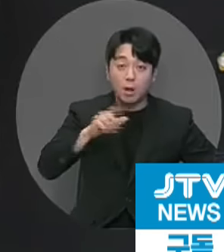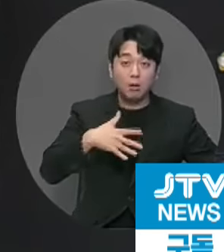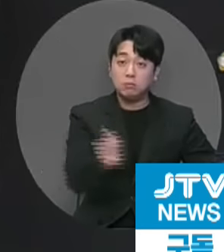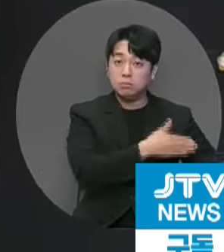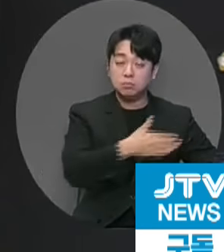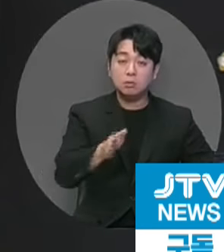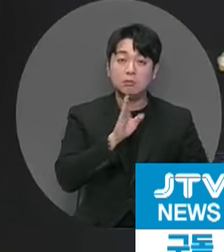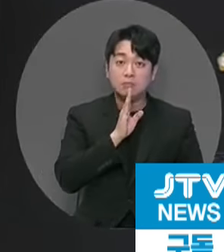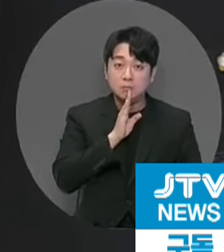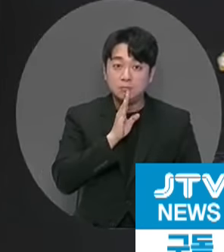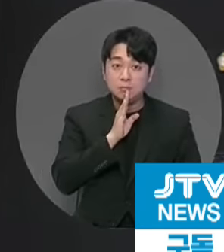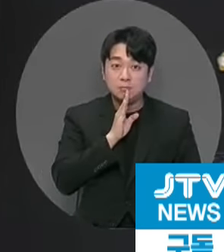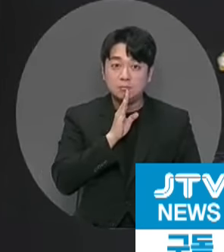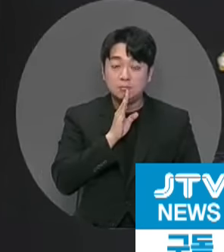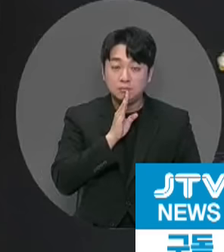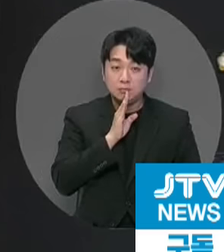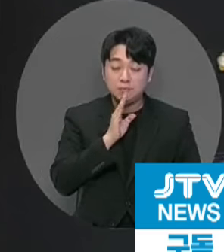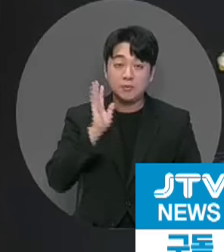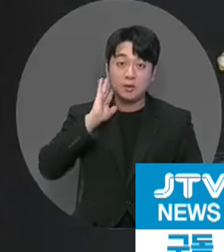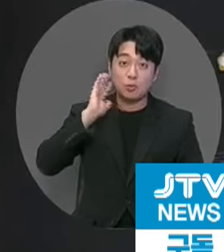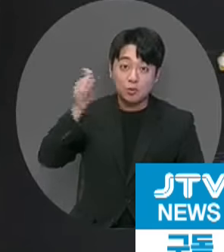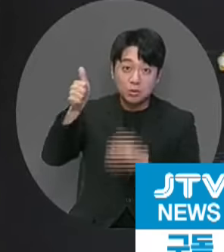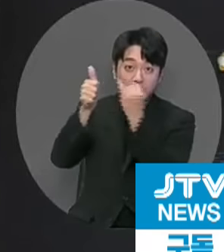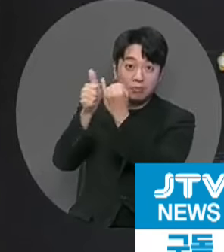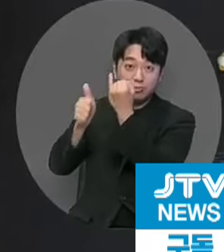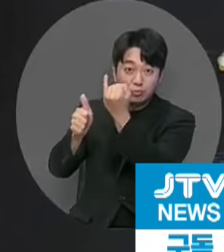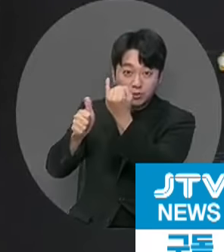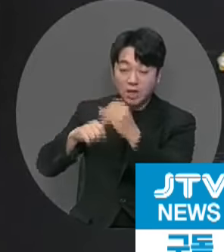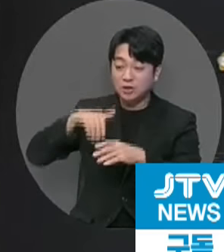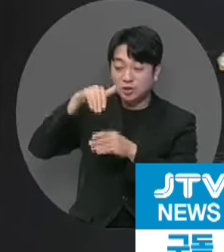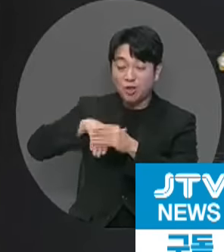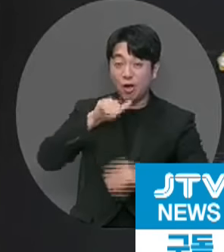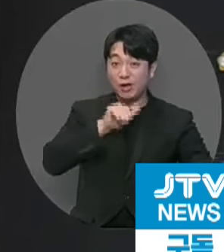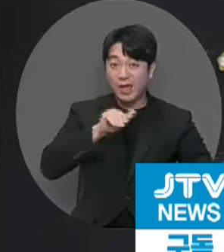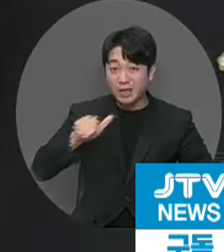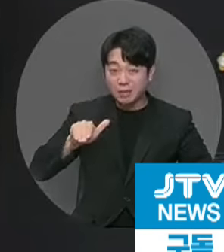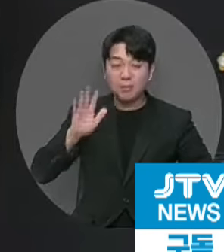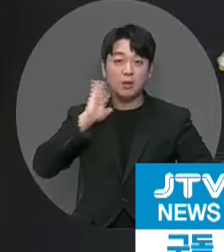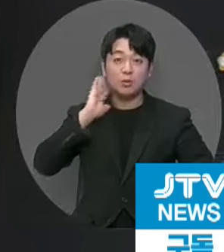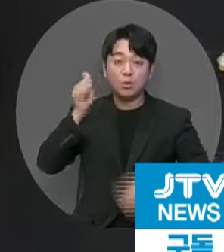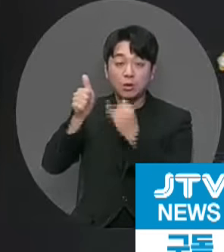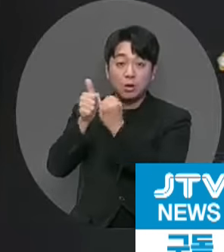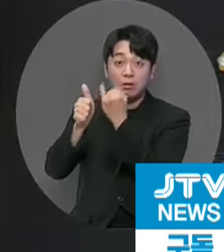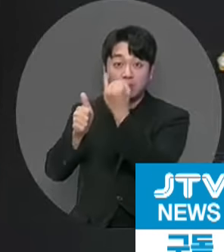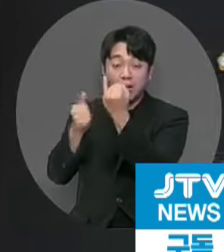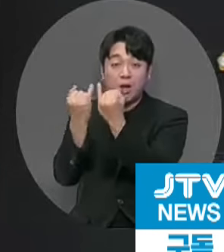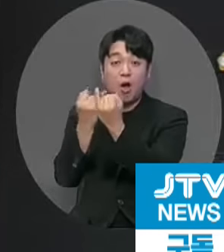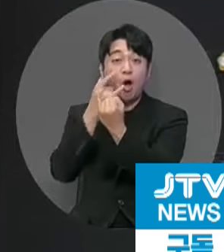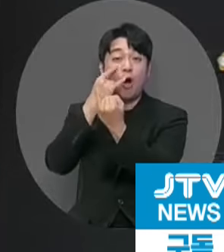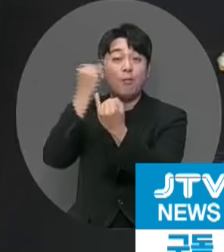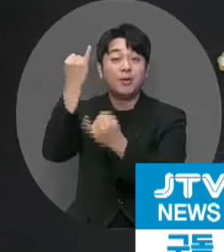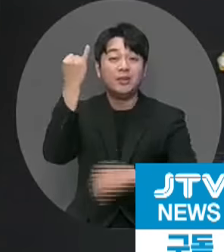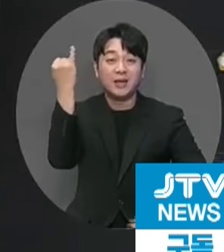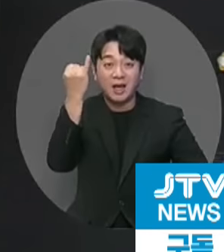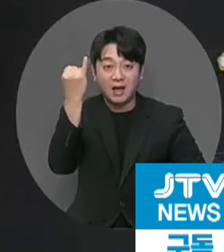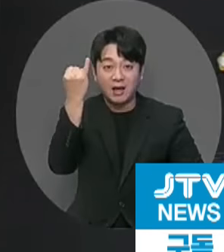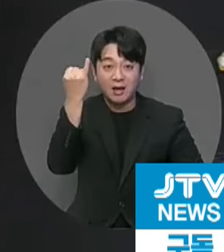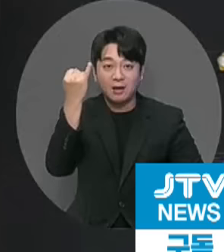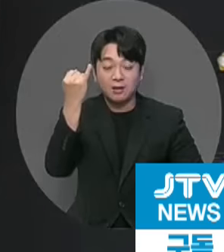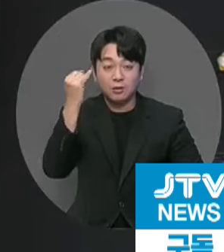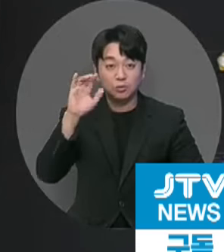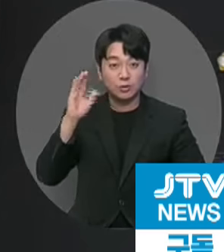이 자리에서 민주당 의원 아무도 말하지 않습니다. 장모가 최근에 23억인가요? 27억인가요?